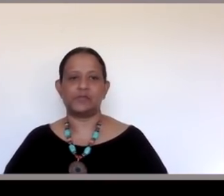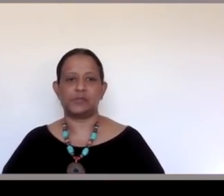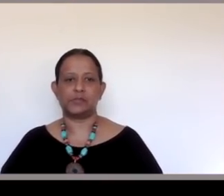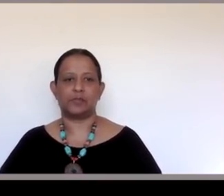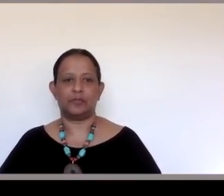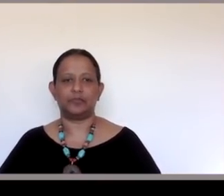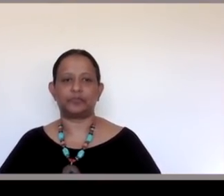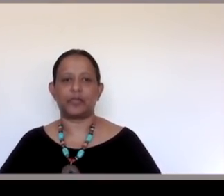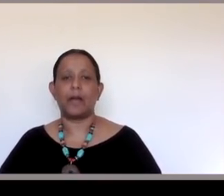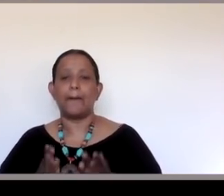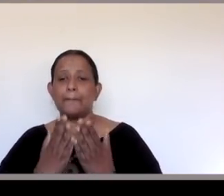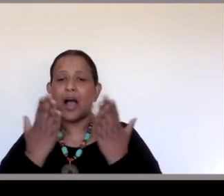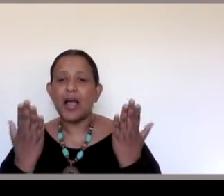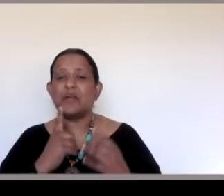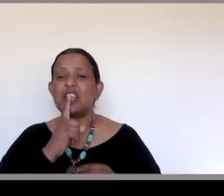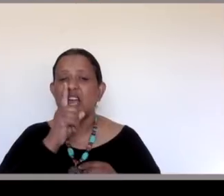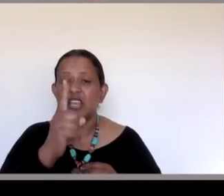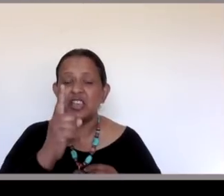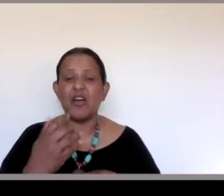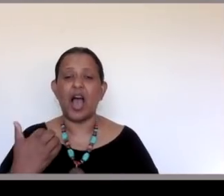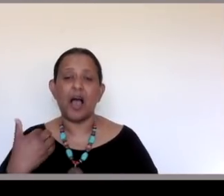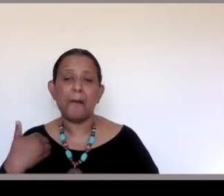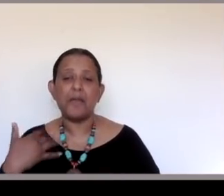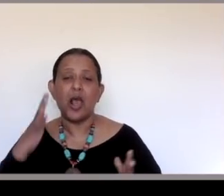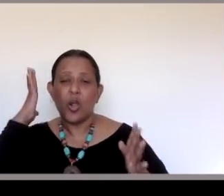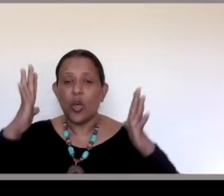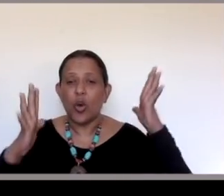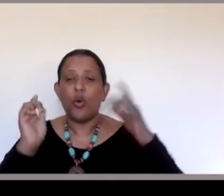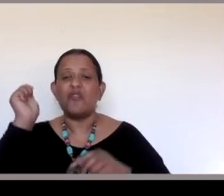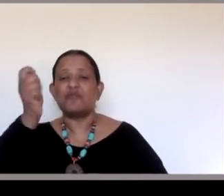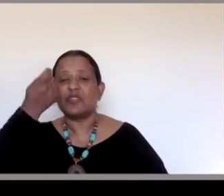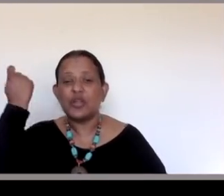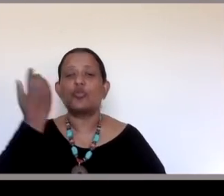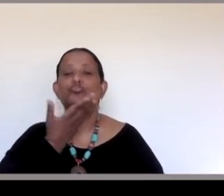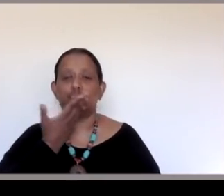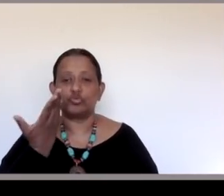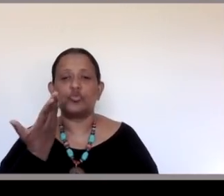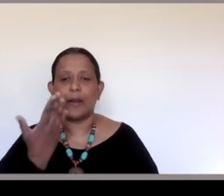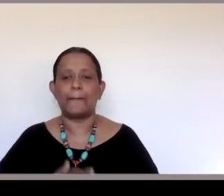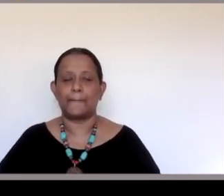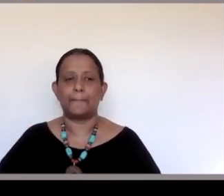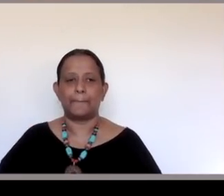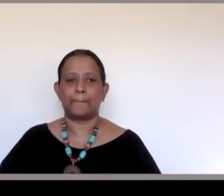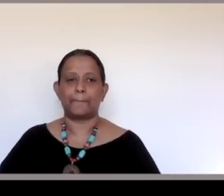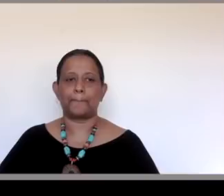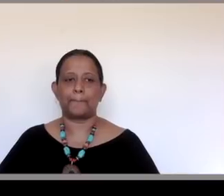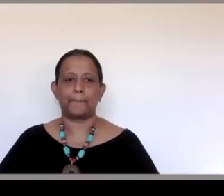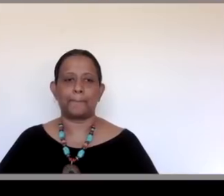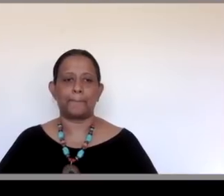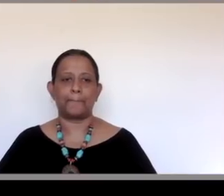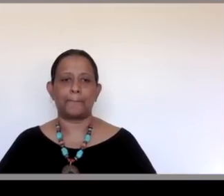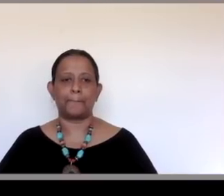வேணுவானாம் ஆசீர்வாத லத்தே நீங்கள் துயரப்படுவீர்களானால் பாக்கியவான்களாய் இருப்பீர்கள் ஒப சிட்டிங் திலிந்துனாம் ஆசீர்வாத லத்தே நீங்கள்